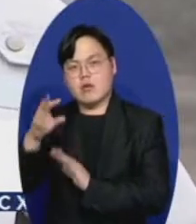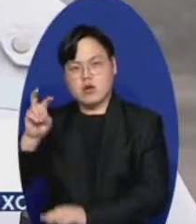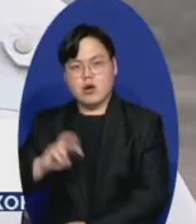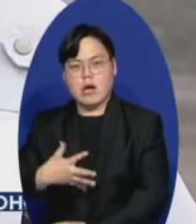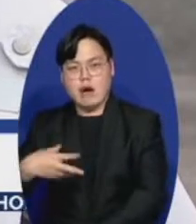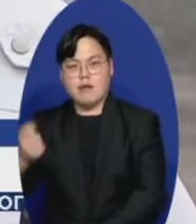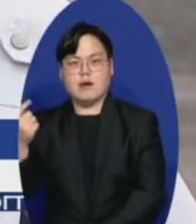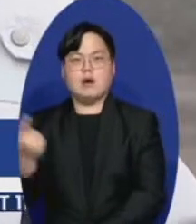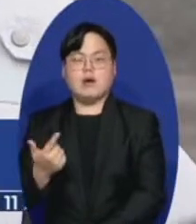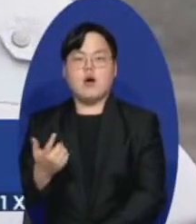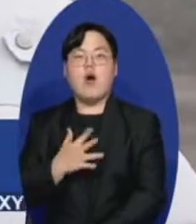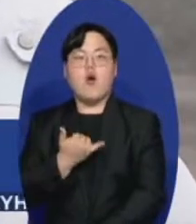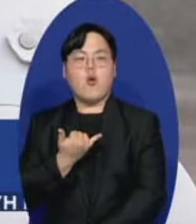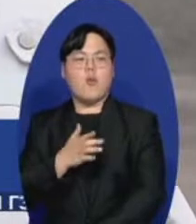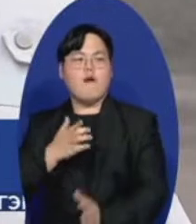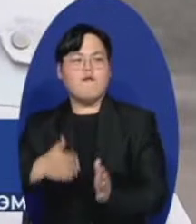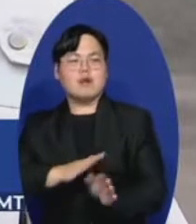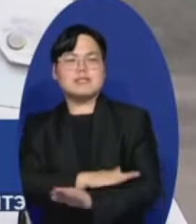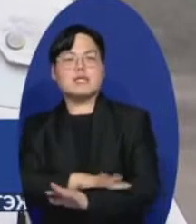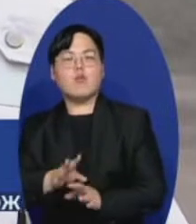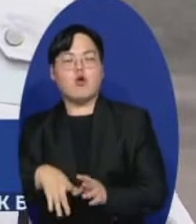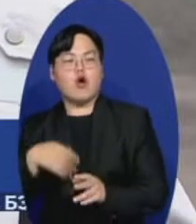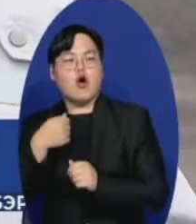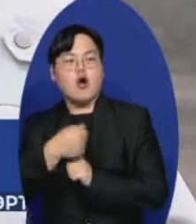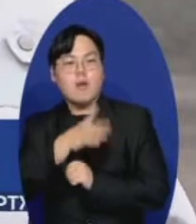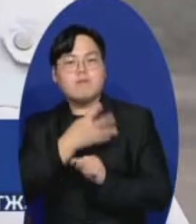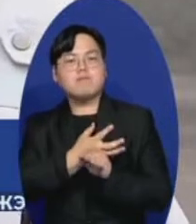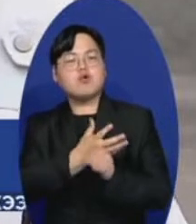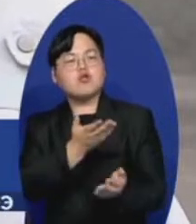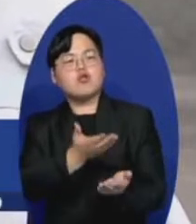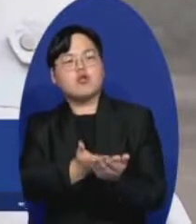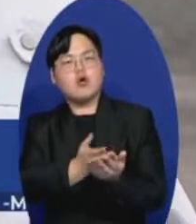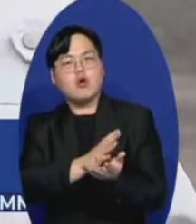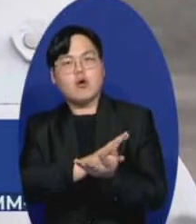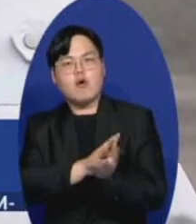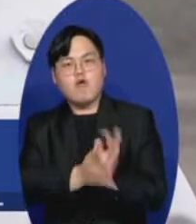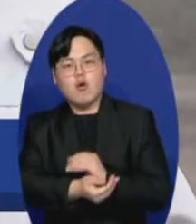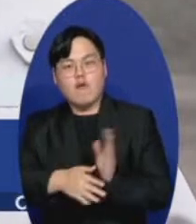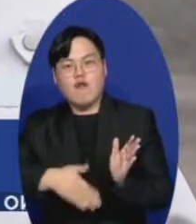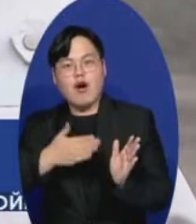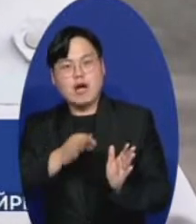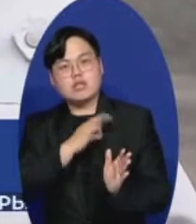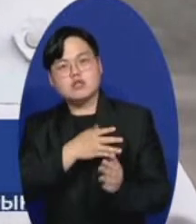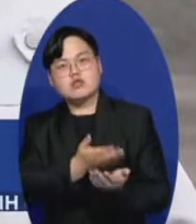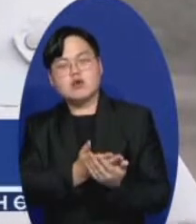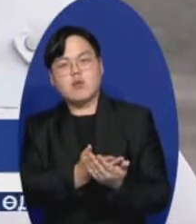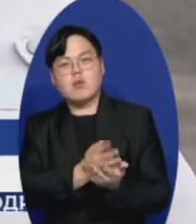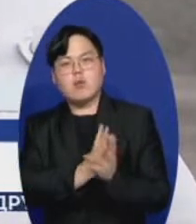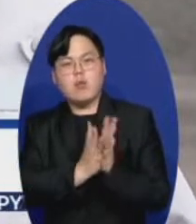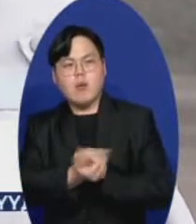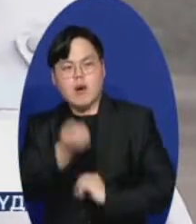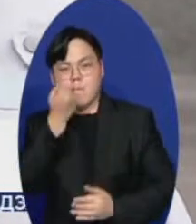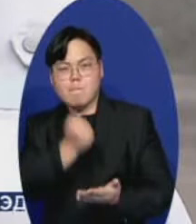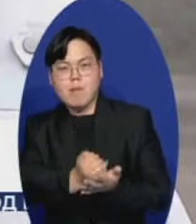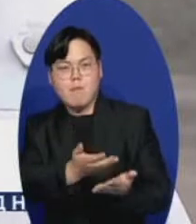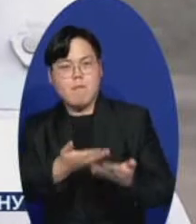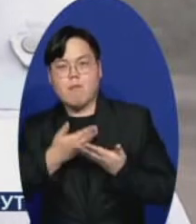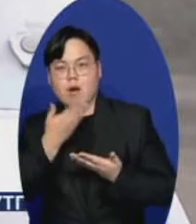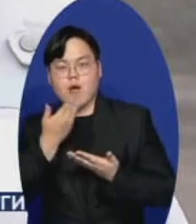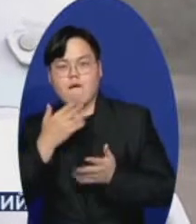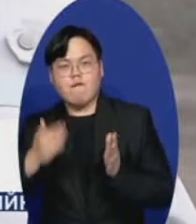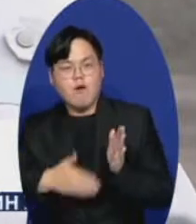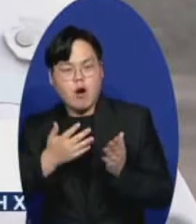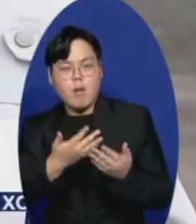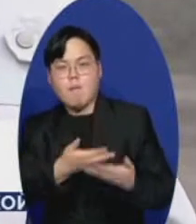төмөр замаар бидэнд мөнгө өгөөд ямаа тээвэрлүүлээ гэхээр бидний бараг тээвэрлдэггүй бид нар тушаал өгдөггүй бид нар хангалттай хэмжээний